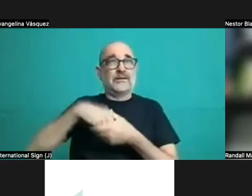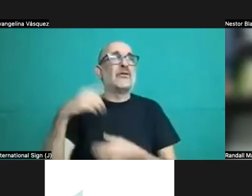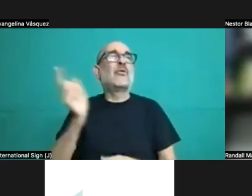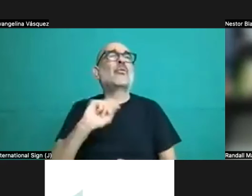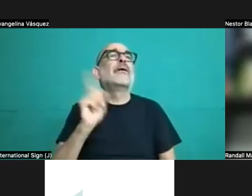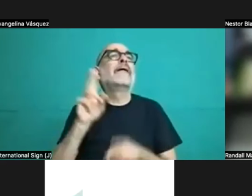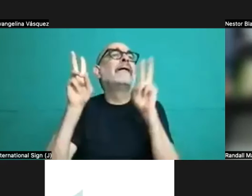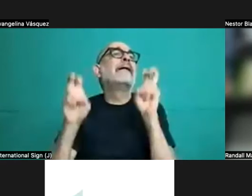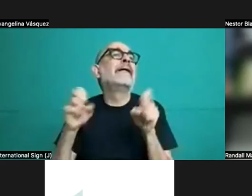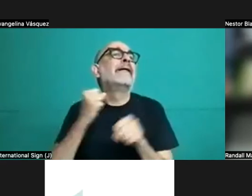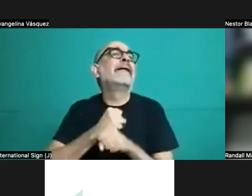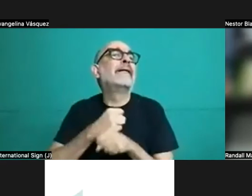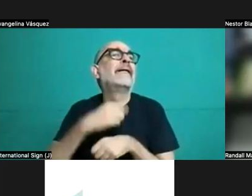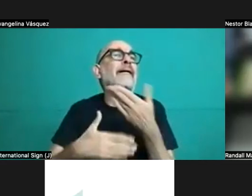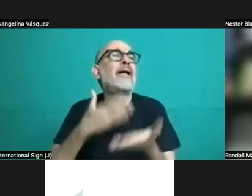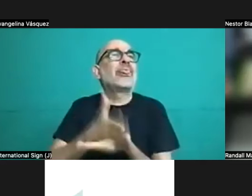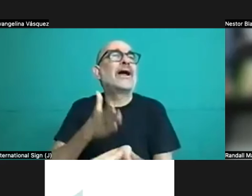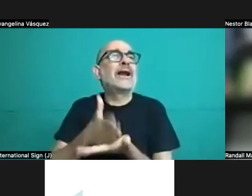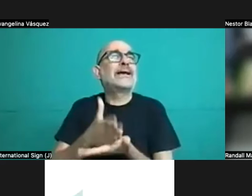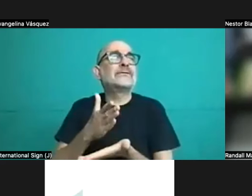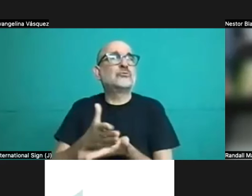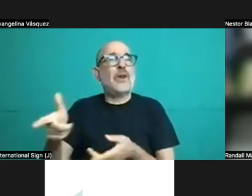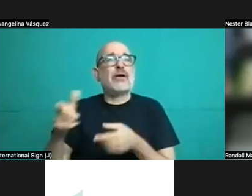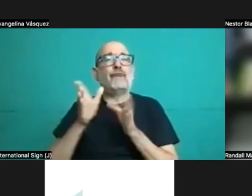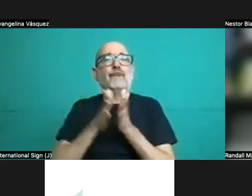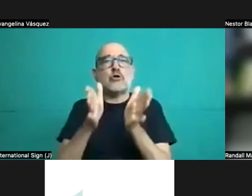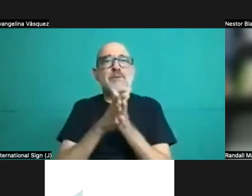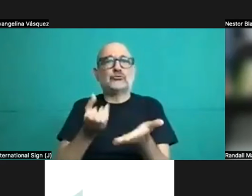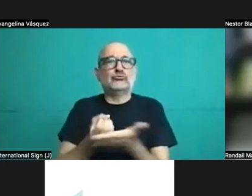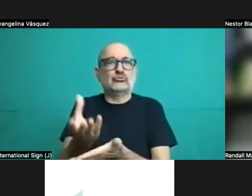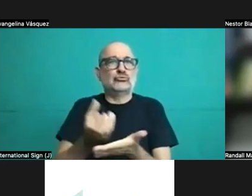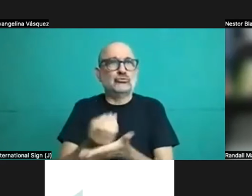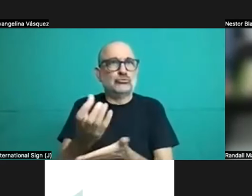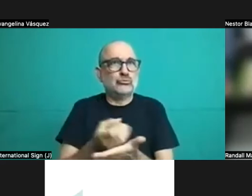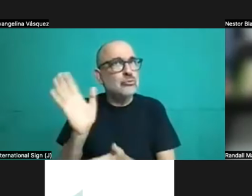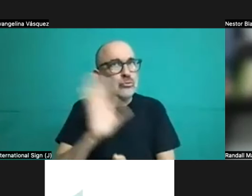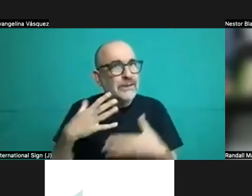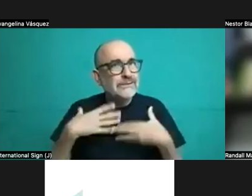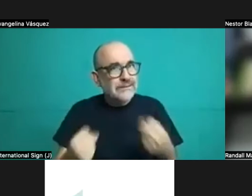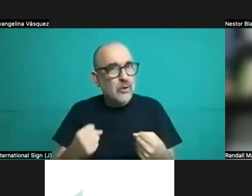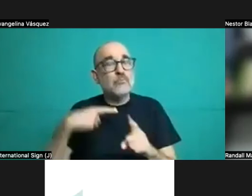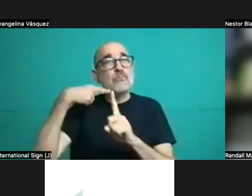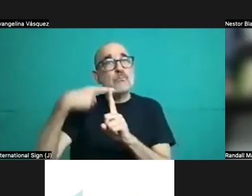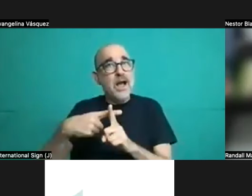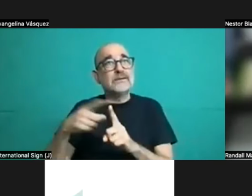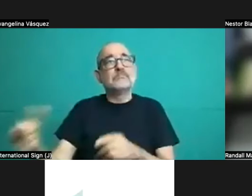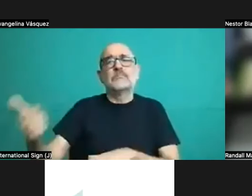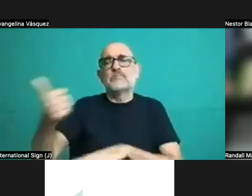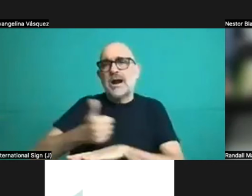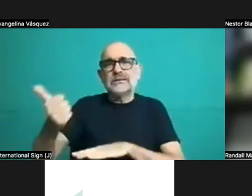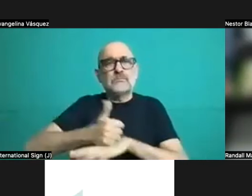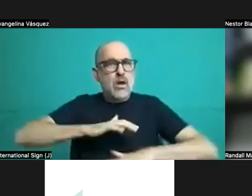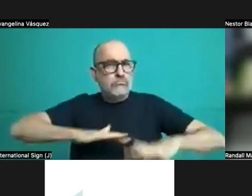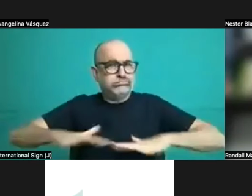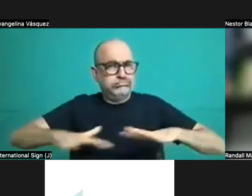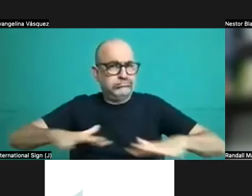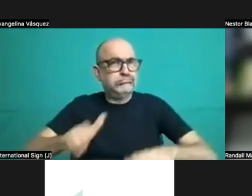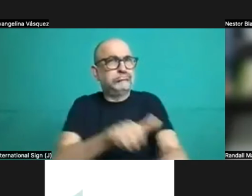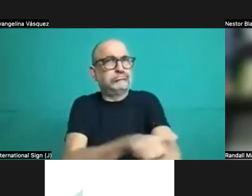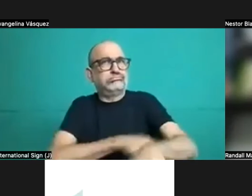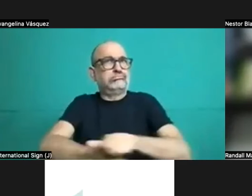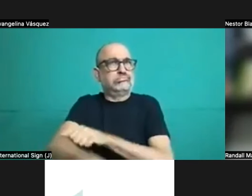du droit à l'information, à sa participation vraiment dans le processus. C'est vraiment gratifiant. Ça